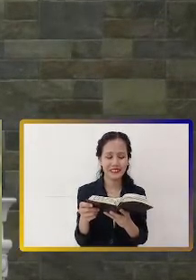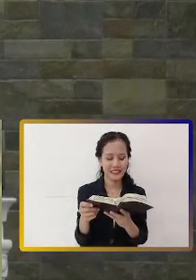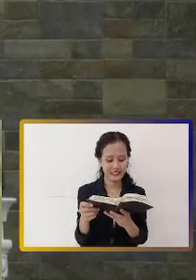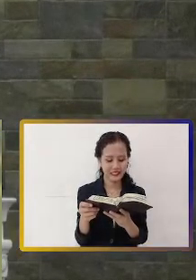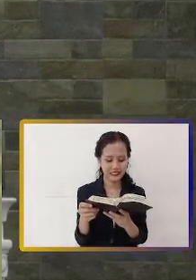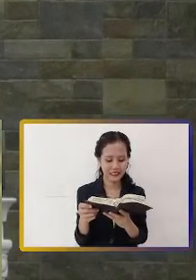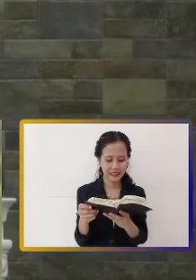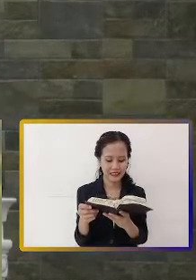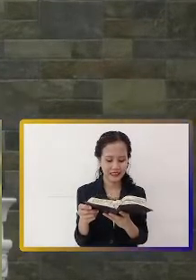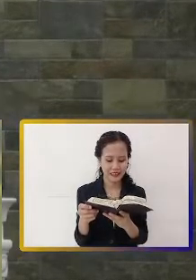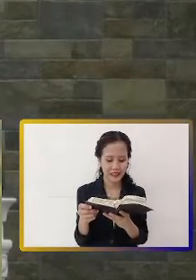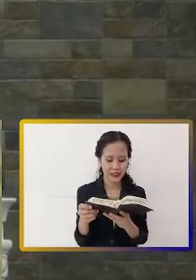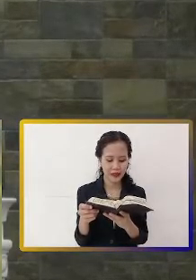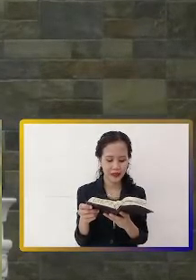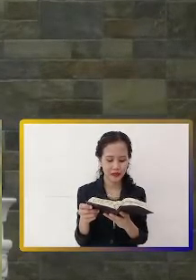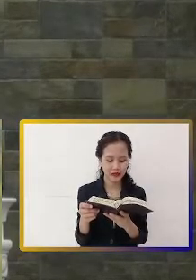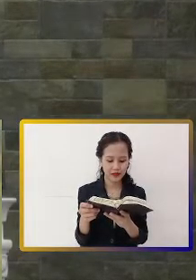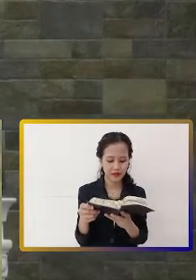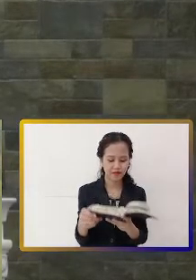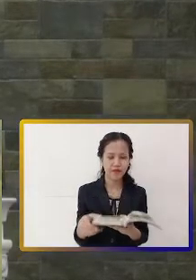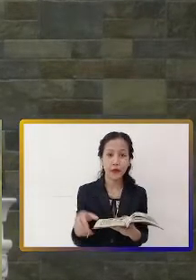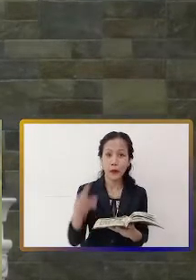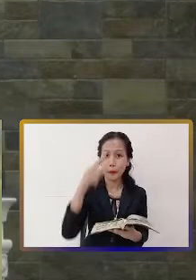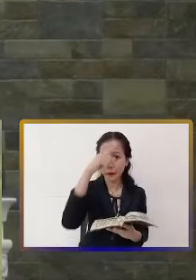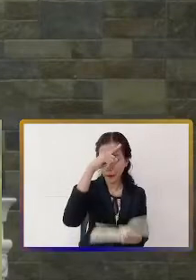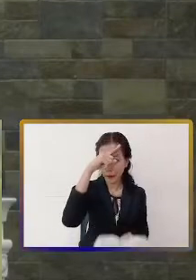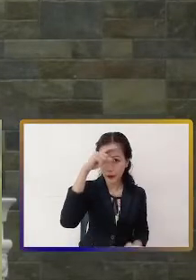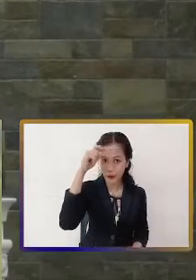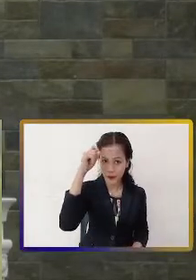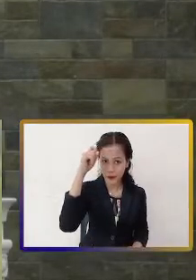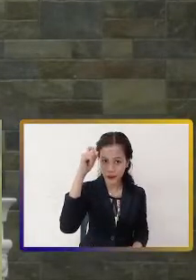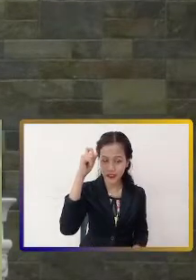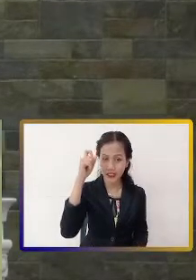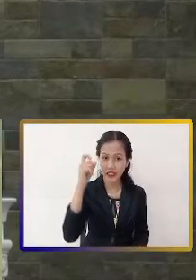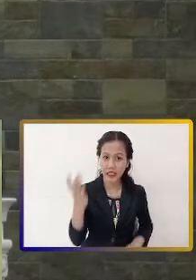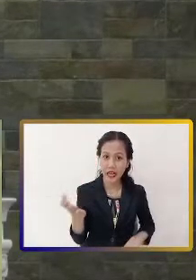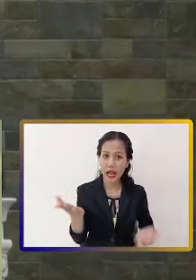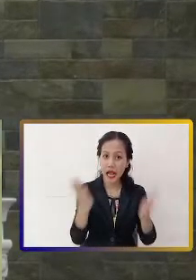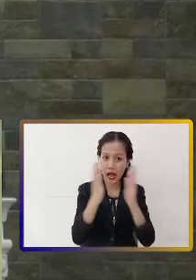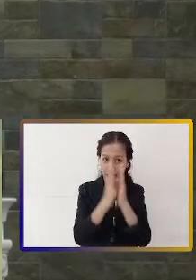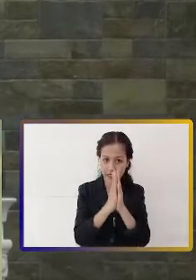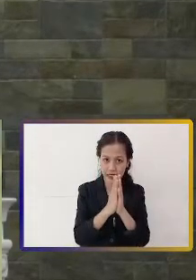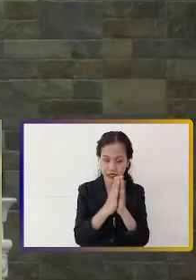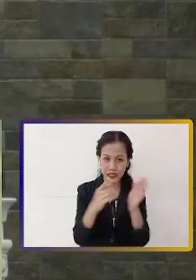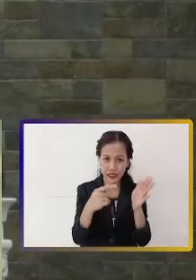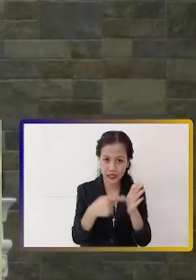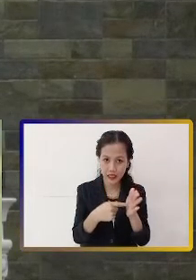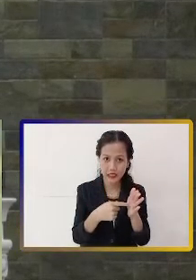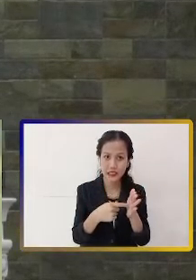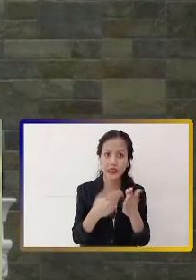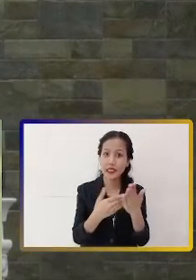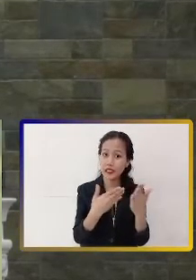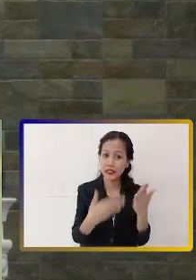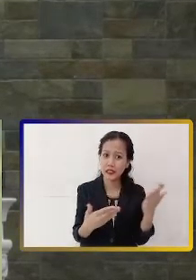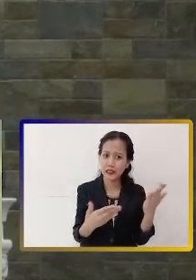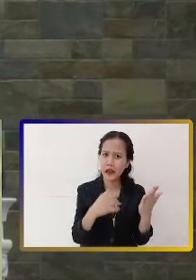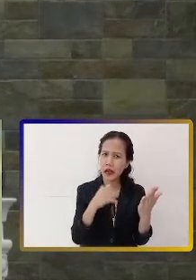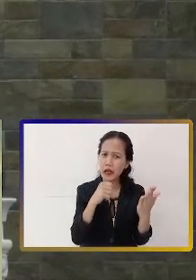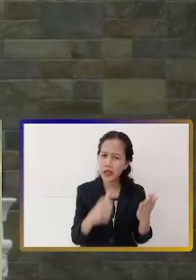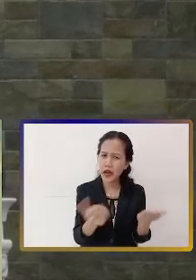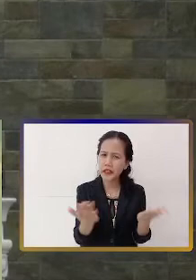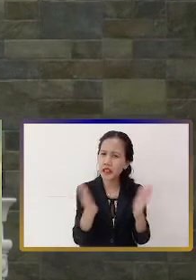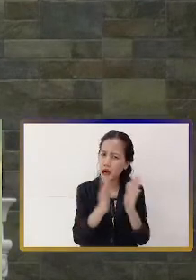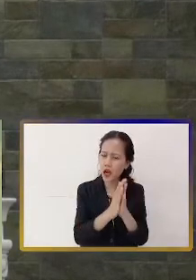Hindi ka, sapagkat hiningi mo ang bagay na ito at hindi ka humingi para sa iyo.